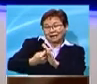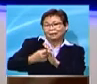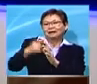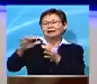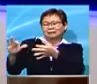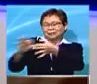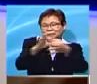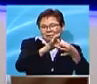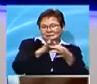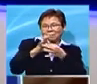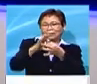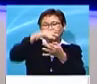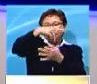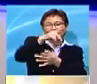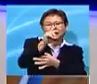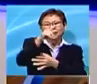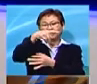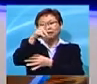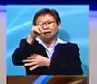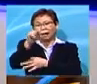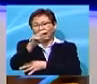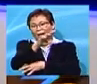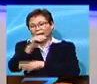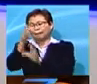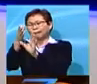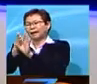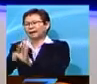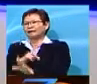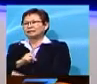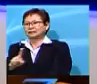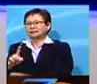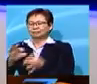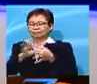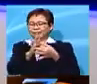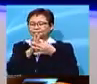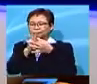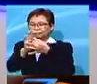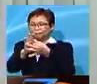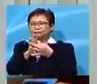hasil kerjasama antara PTPTN dan Bank Islam.